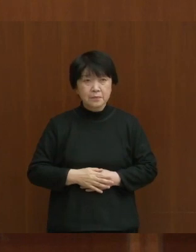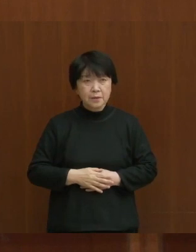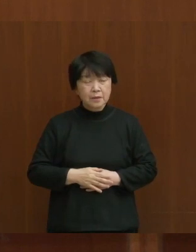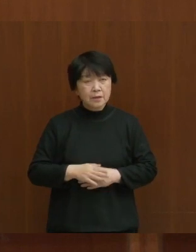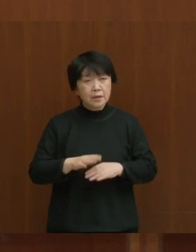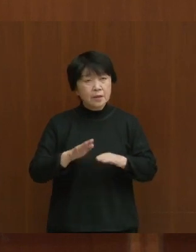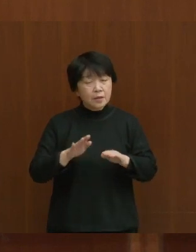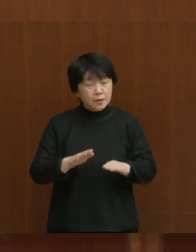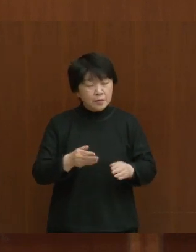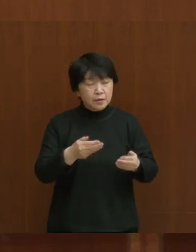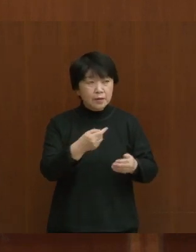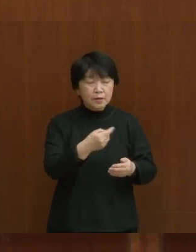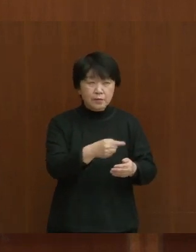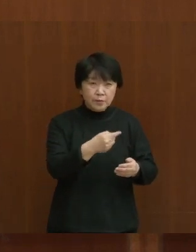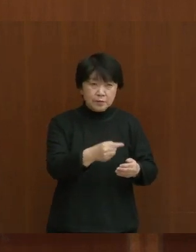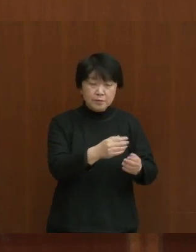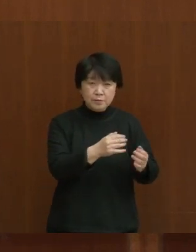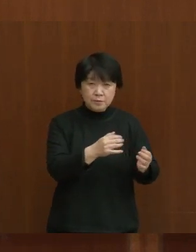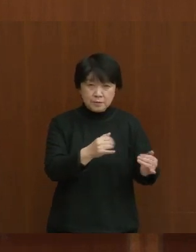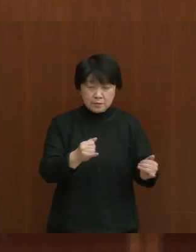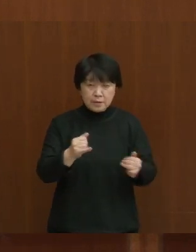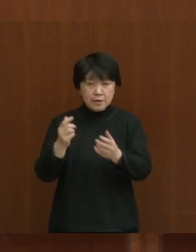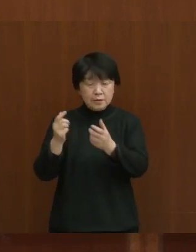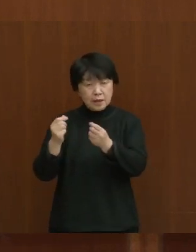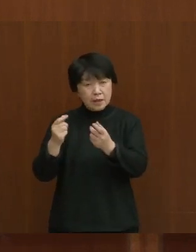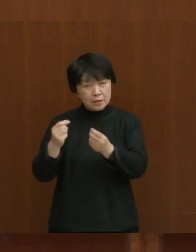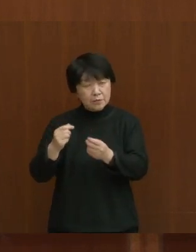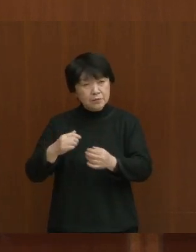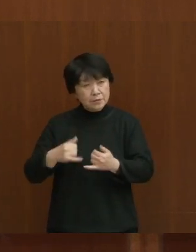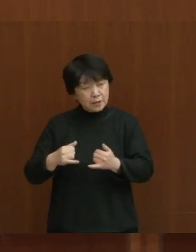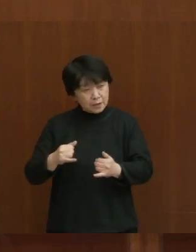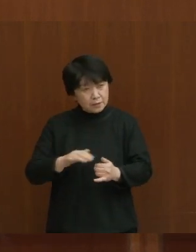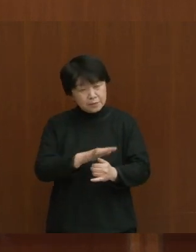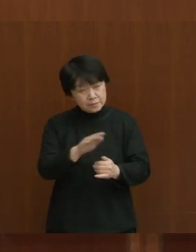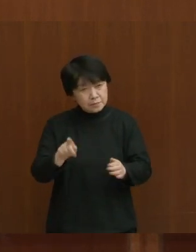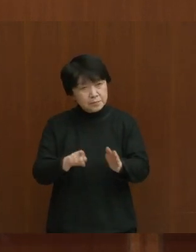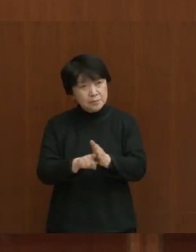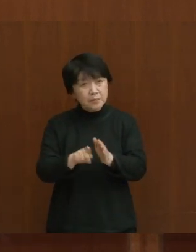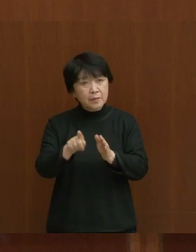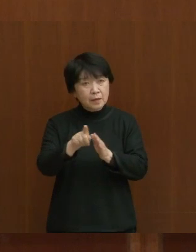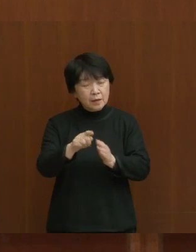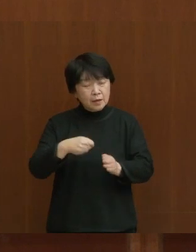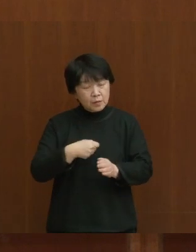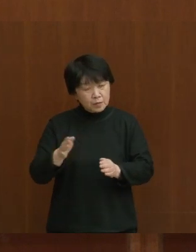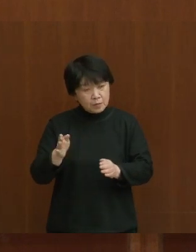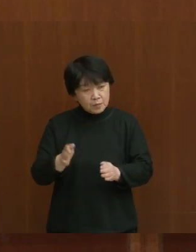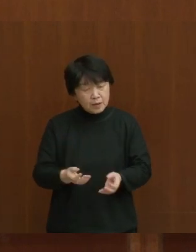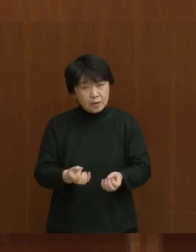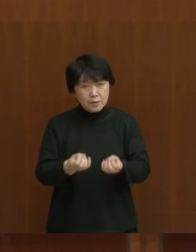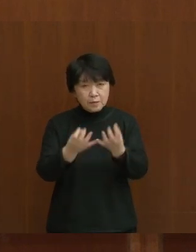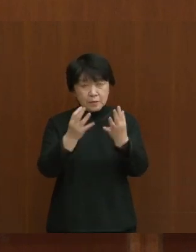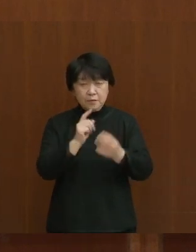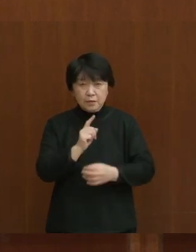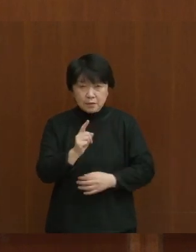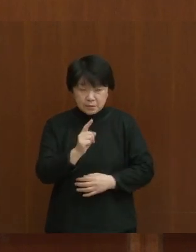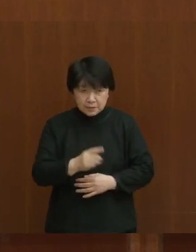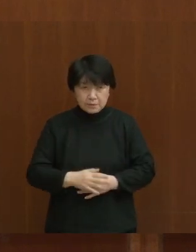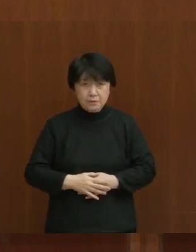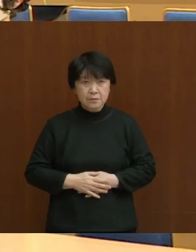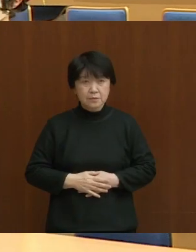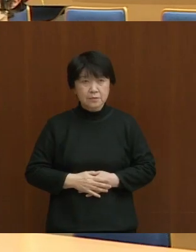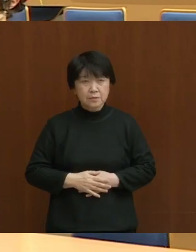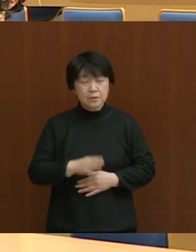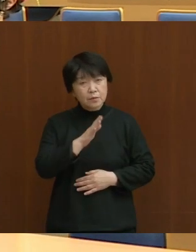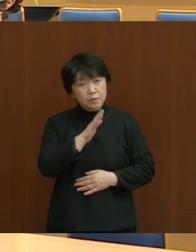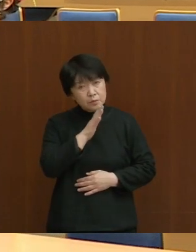教職員在学生を代表しまして心よりお祝い申し上げます。本来であ